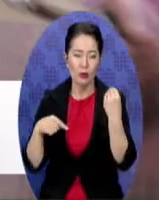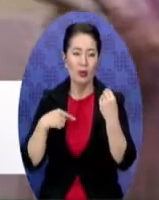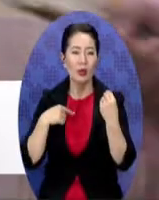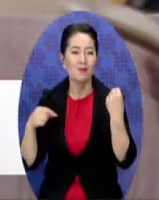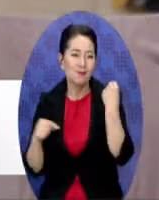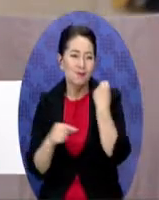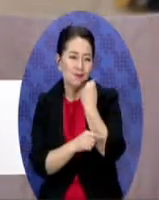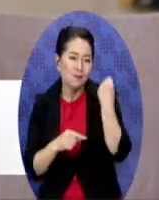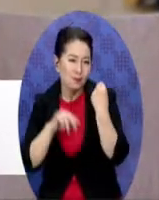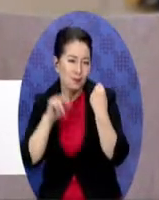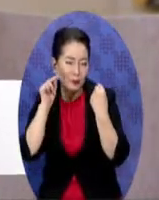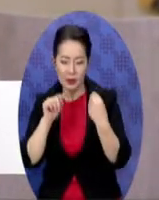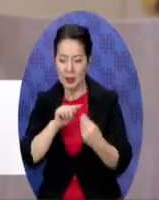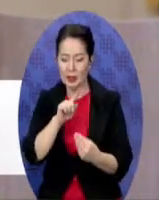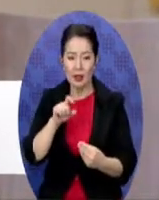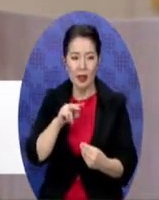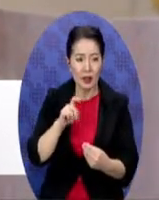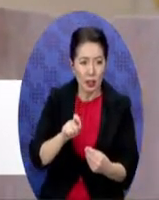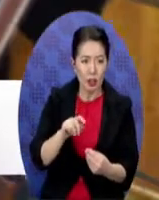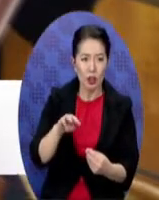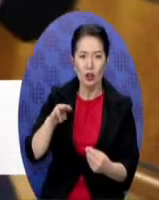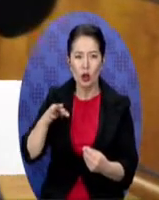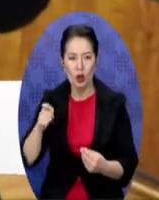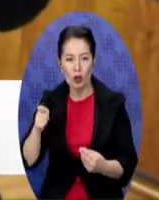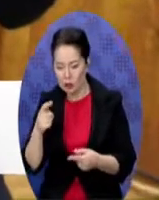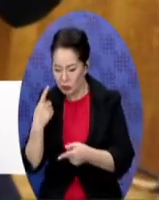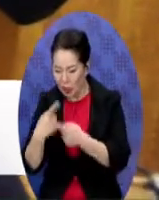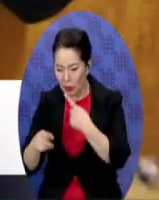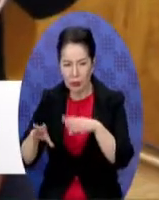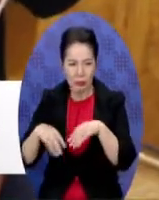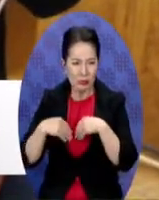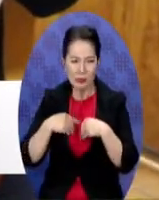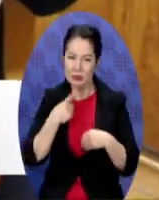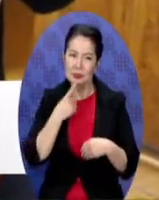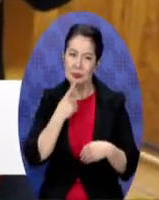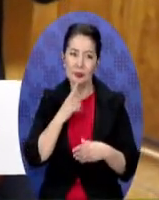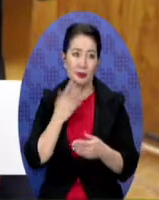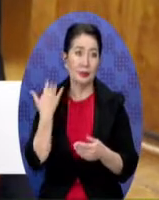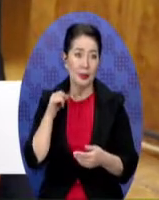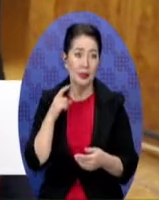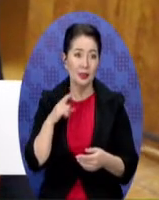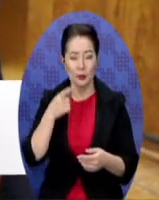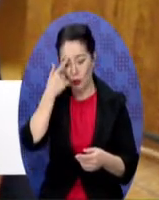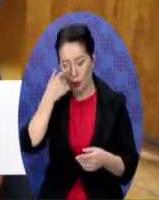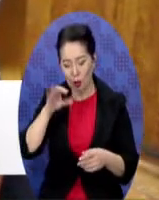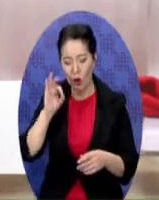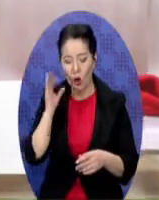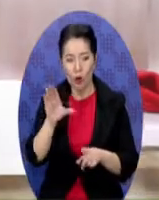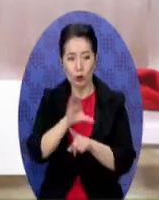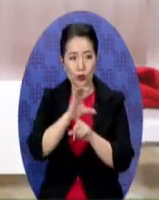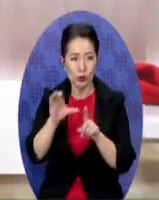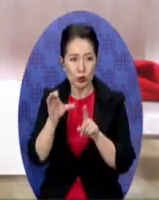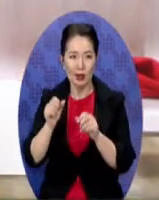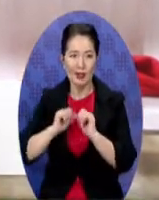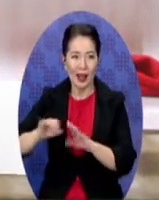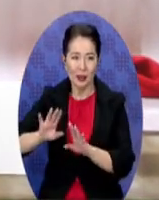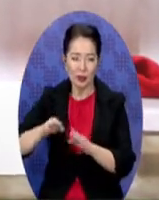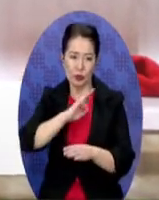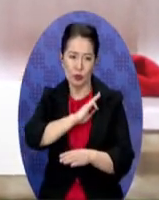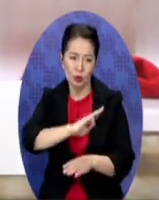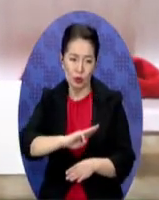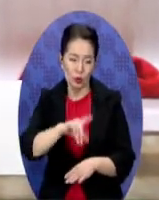тул зээлэх төөлөх арга барилаар хуурдахад тийм ч амархан биш гэж байсан юм. Гэсэн ч Монгол өв соёлоо алдагдуулахгүй тулд хин хин